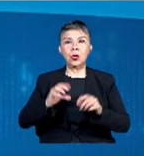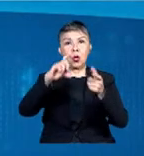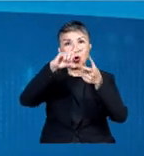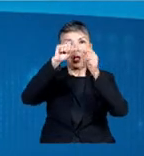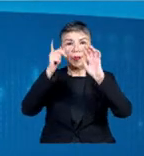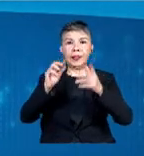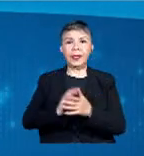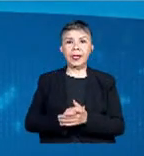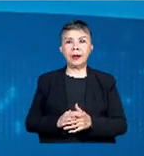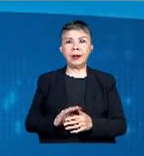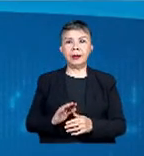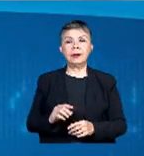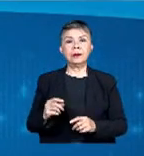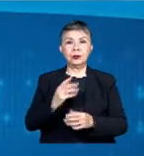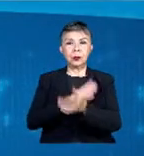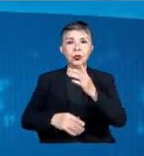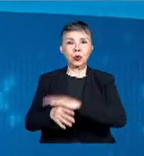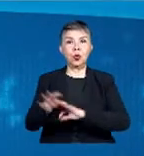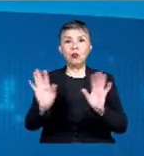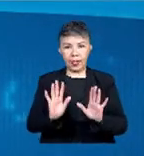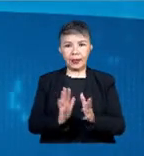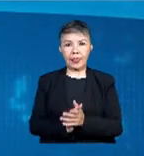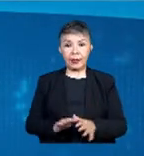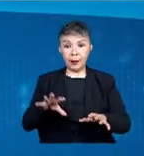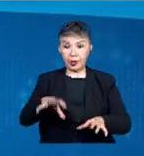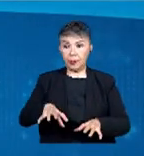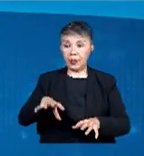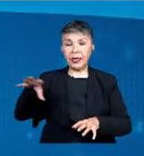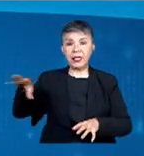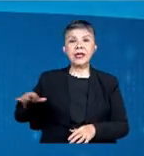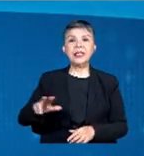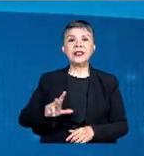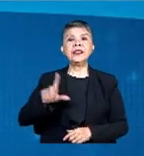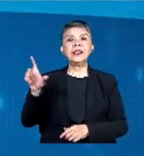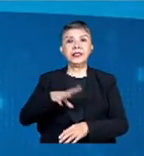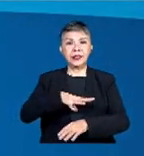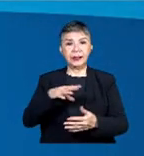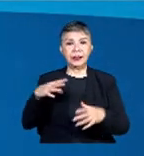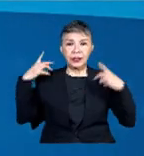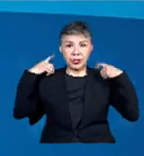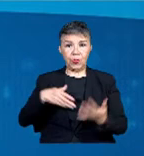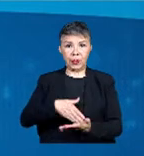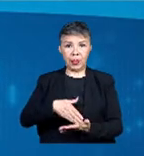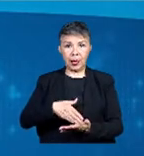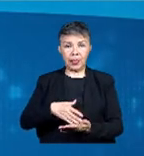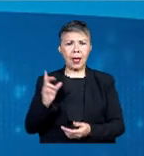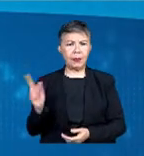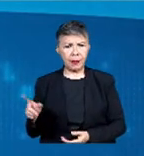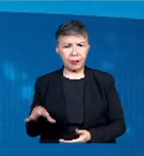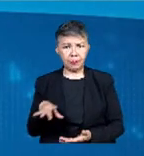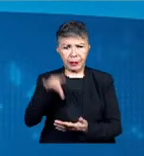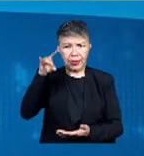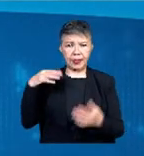Olimpian atau Olimpiade kita. Tapi ini tempatnya di Jawa Tengah. Kenapa pilihan Jawa Tengah? Pertama, yang selama